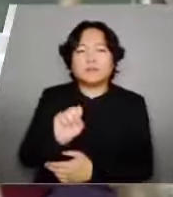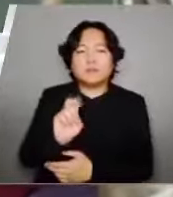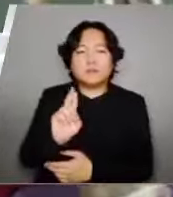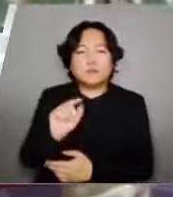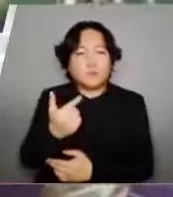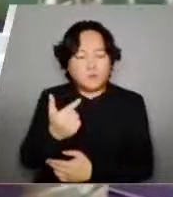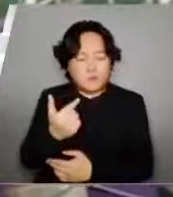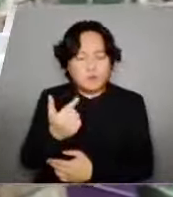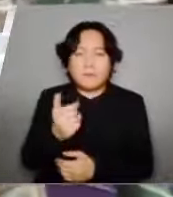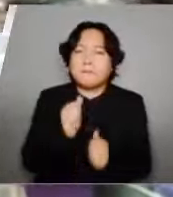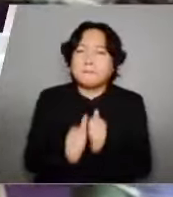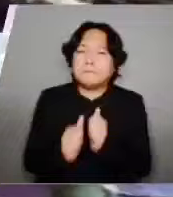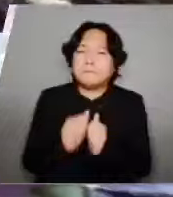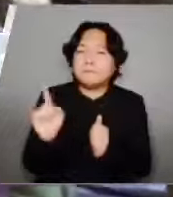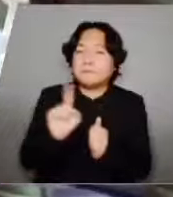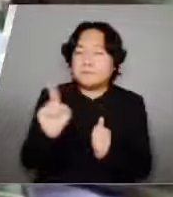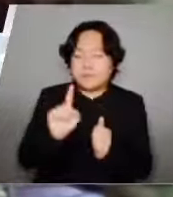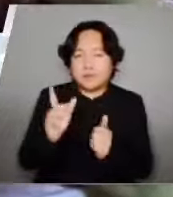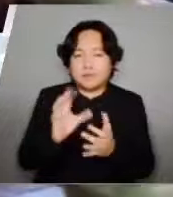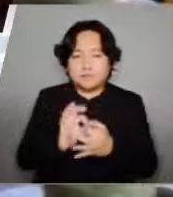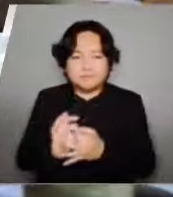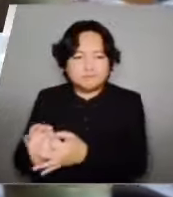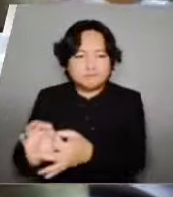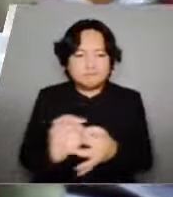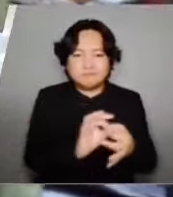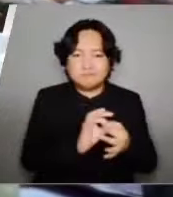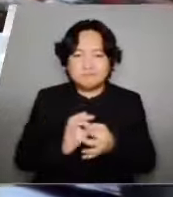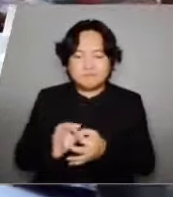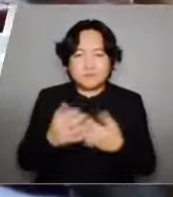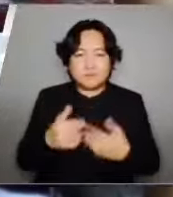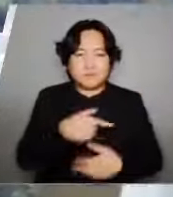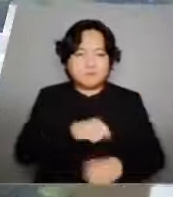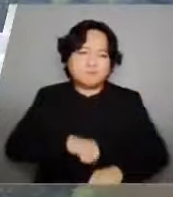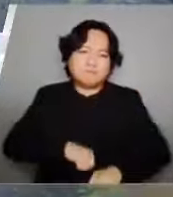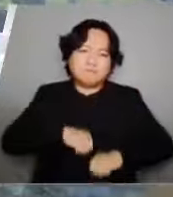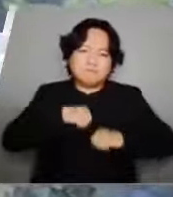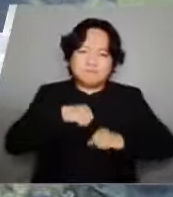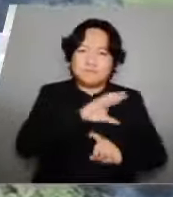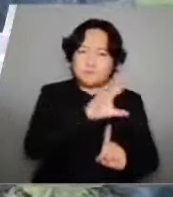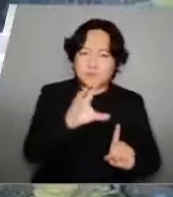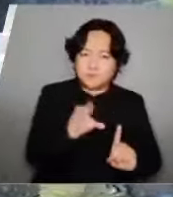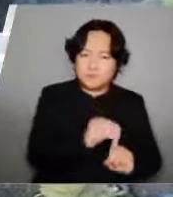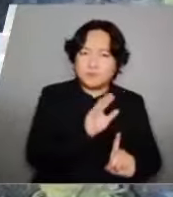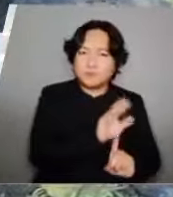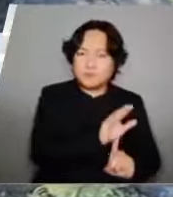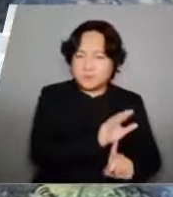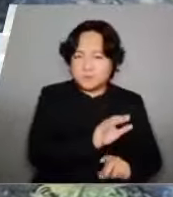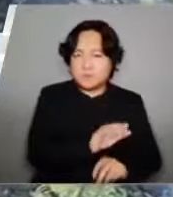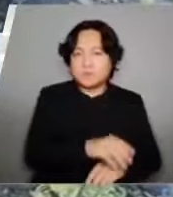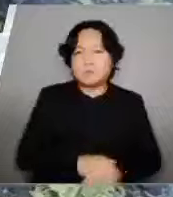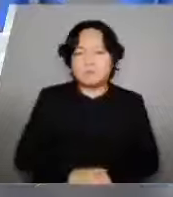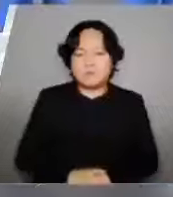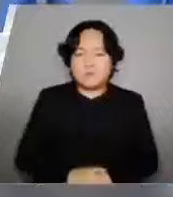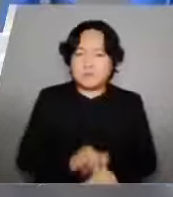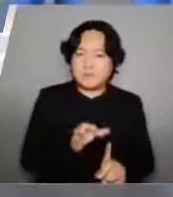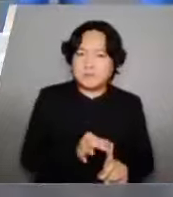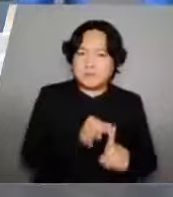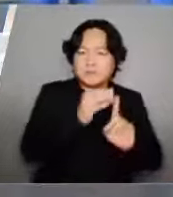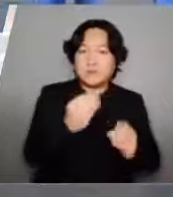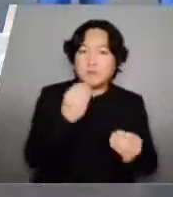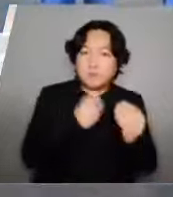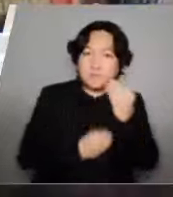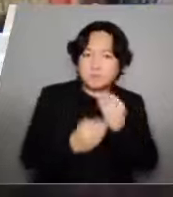nagkakaisa. Bukod sa mararanasan ng pinagmamalaking kultura ng kanilang lalawigan, may mga espesyal ding pagkain at putahe na doon